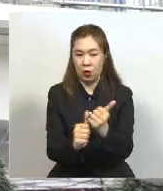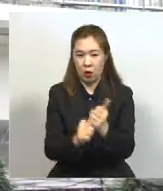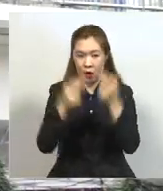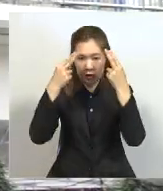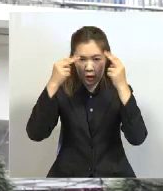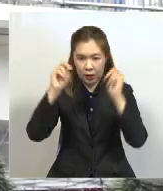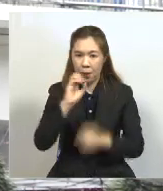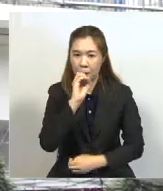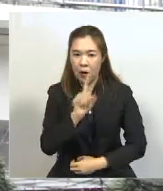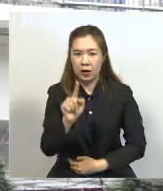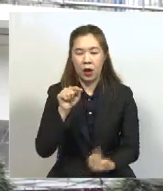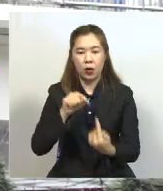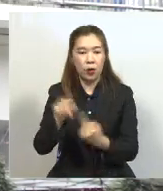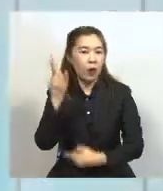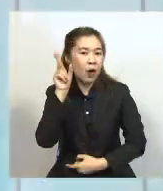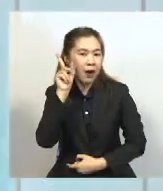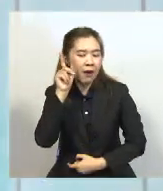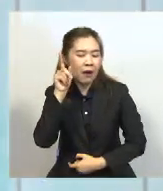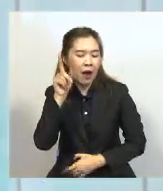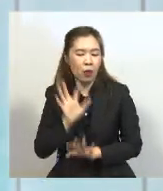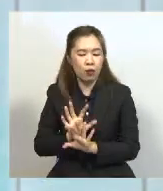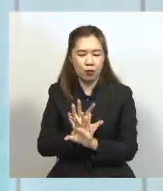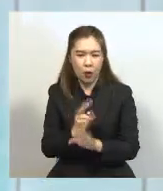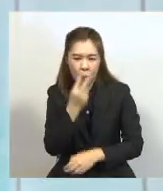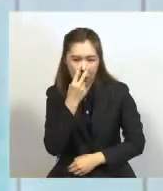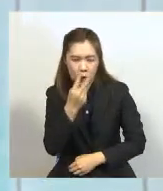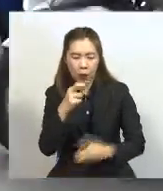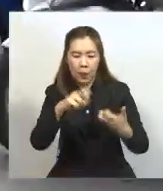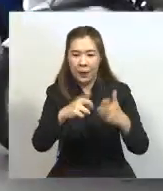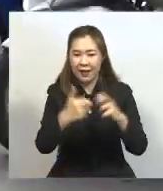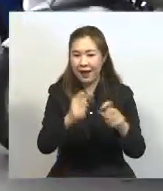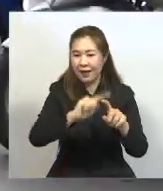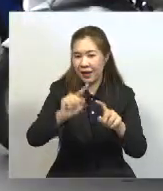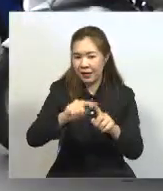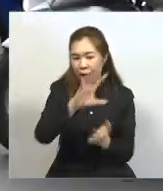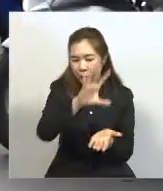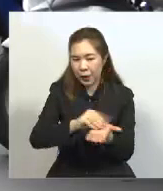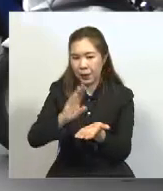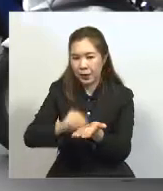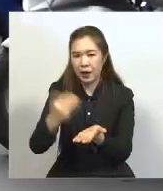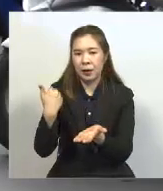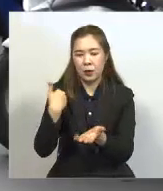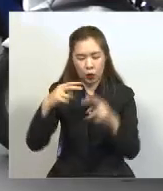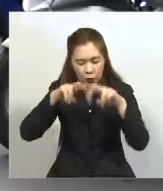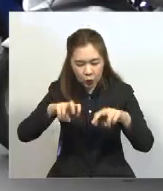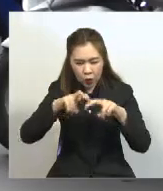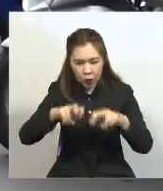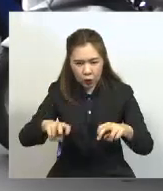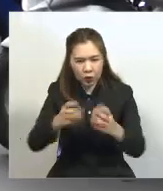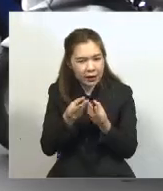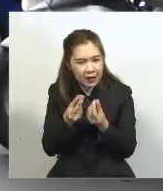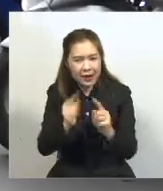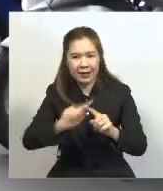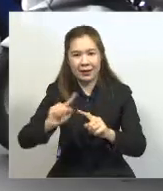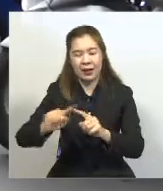ได้กำชับหน่วยงานด้านการข่าวให้ไปเกาะติดทุกเป้าหมายที่จะเป็นปัญหาแล้วก็ให้พิสูจน์ทราบด้วยความรอบคอบรัดกุมไ